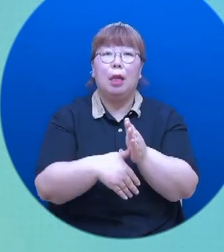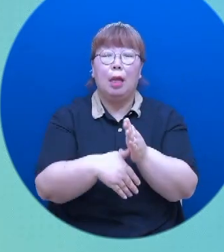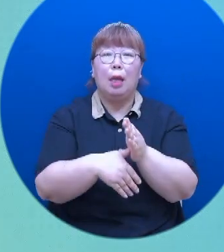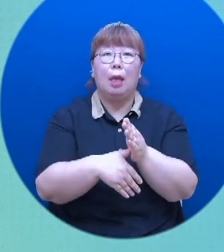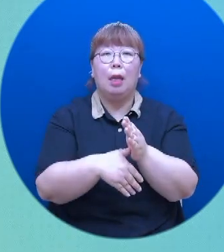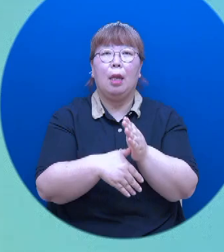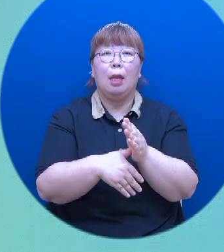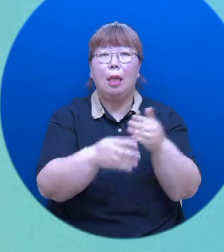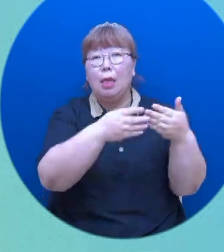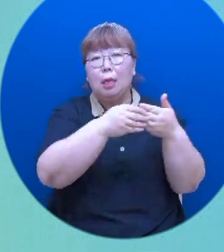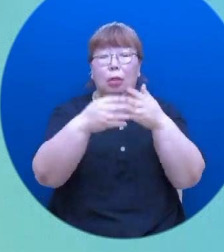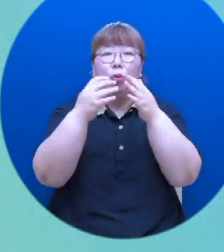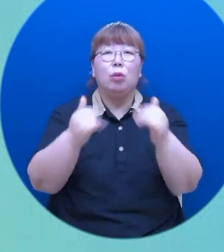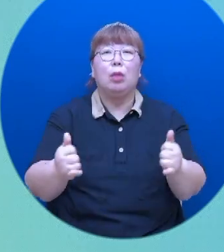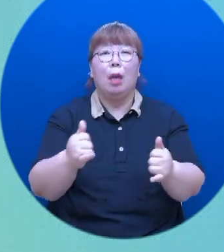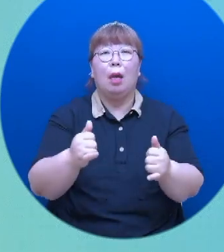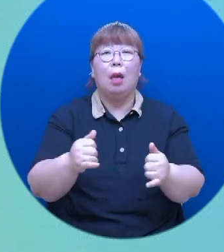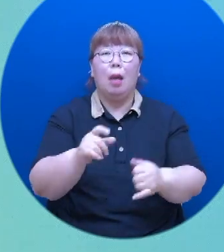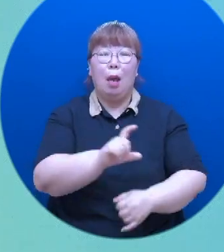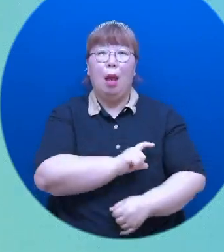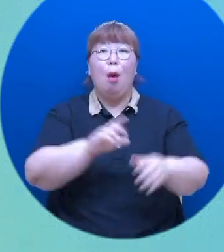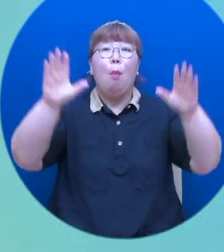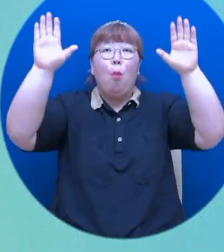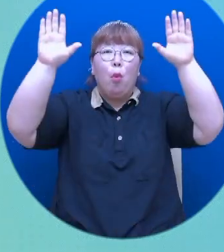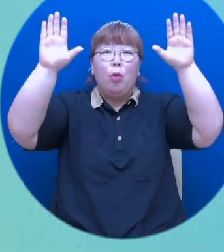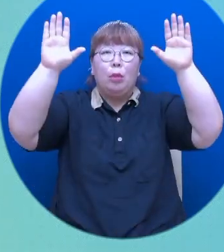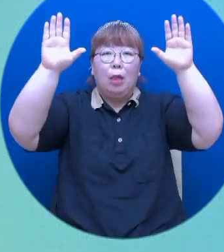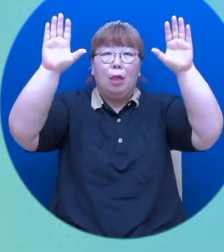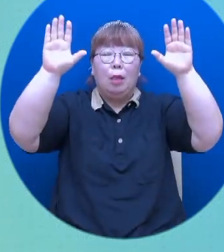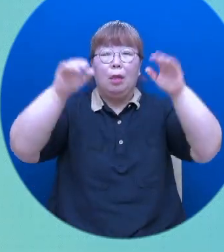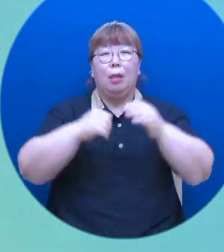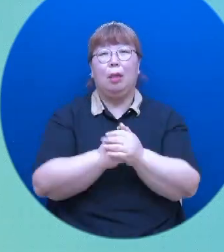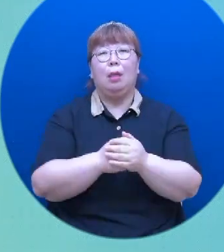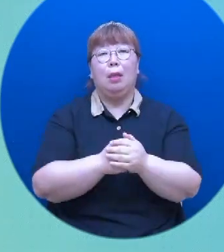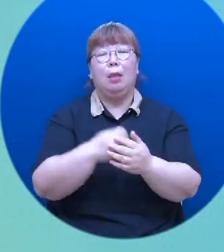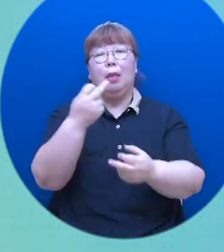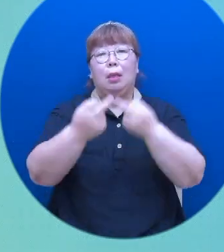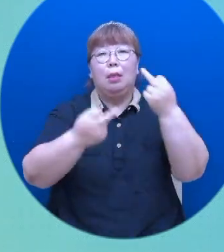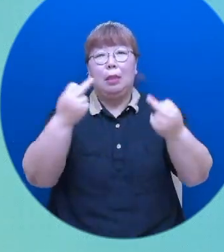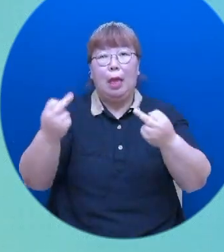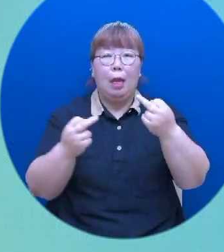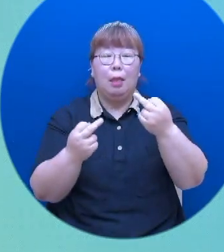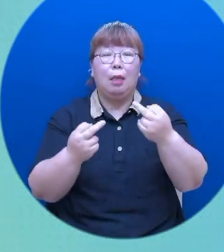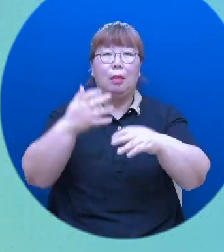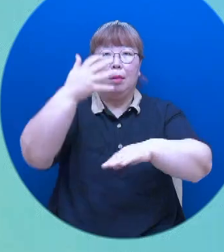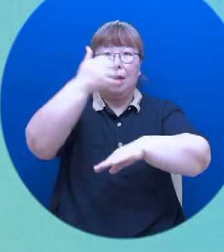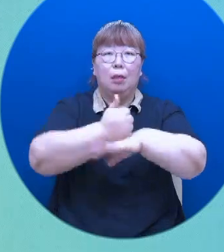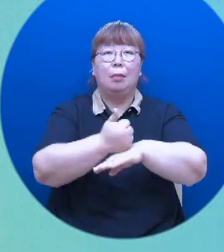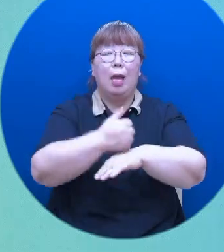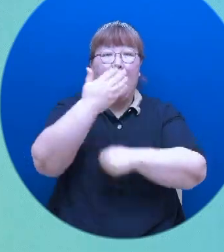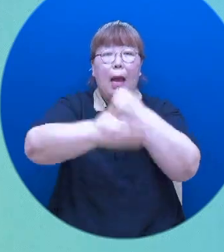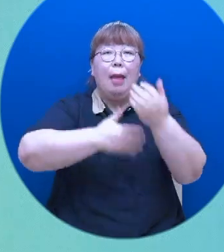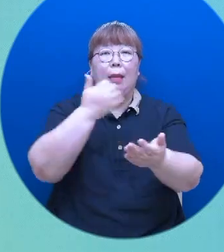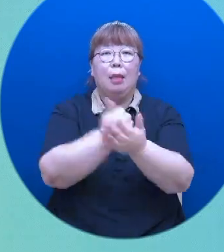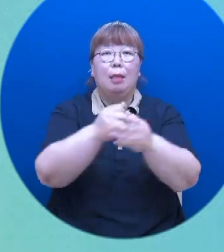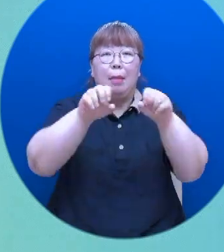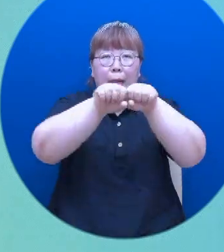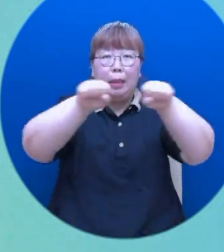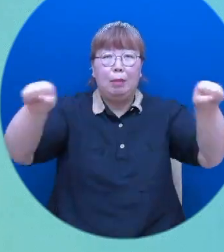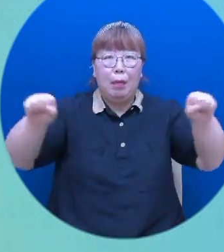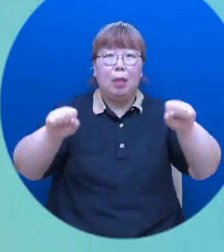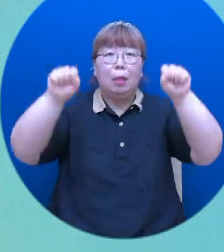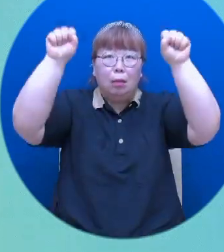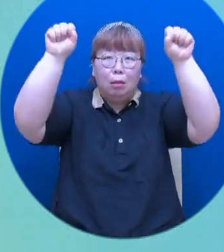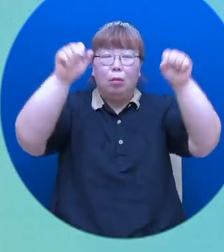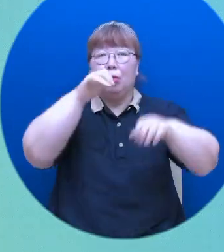모세는 어디에? 산 위에 올라가죠. 못합니까? 하나님의 지팡이를 들고 있으면